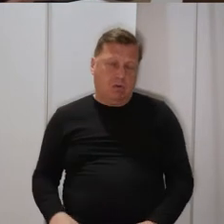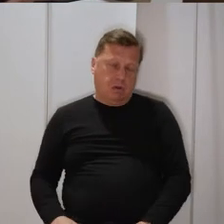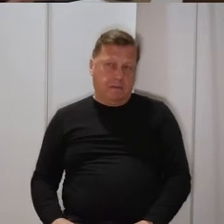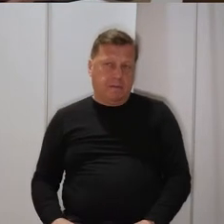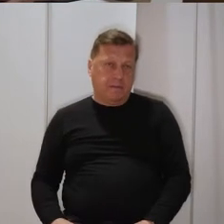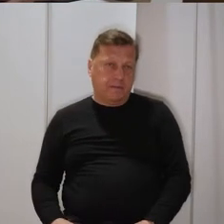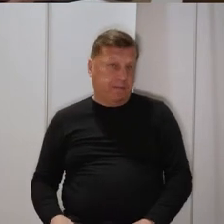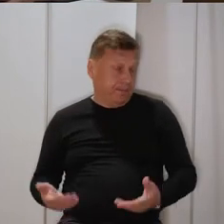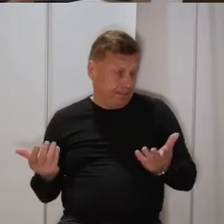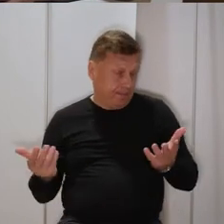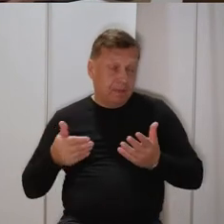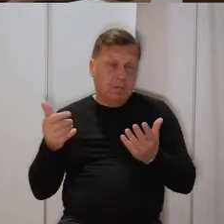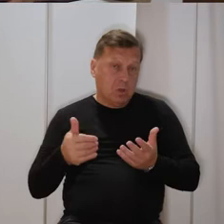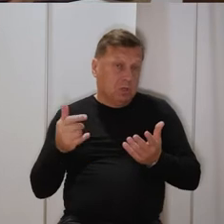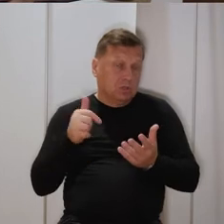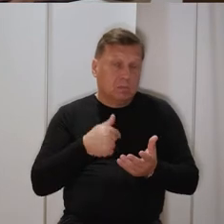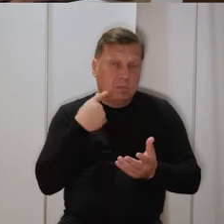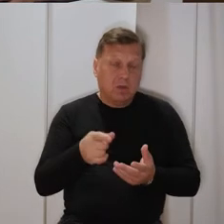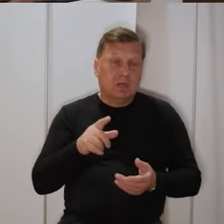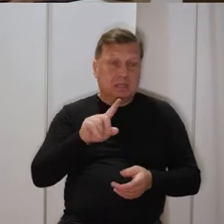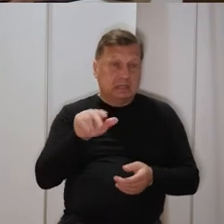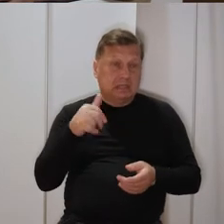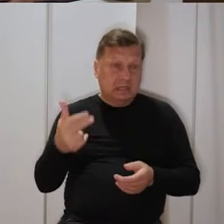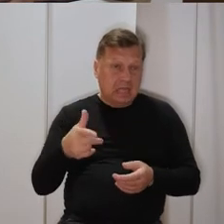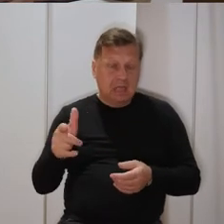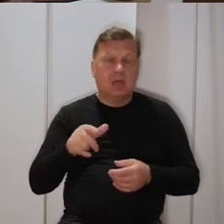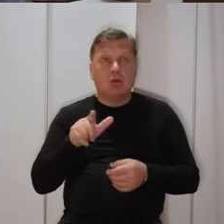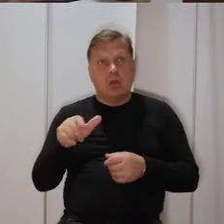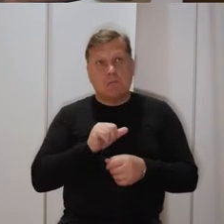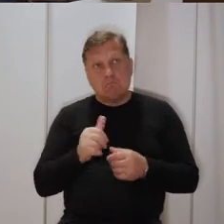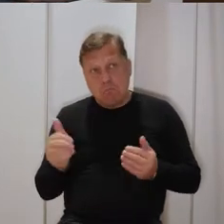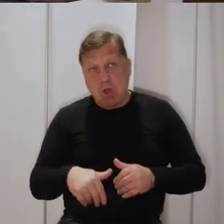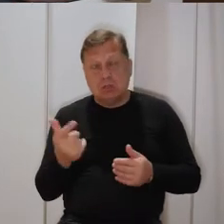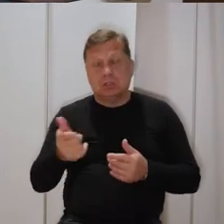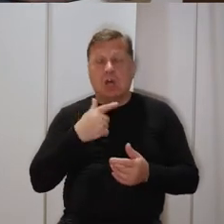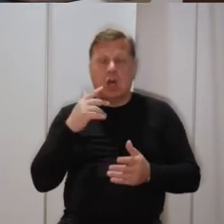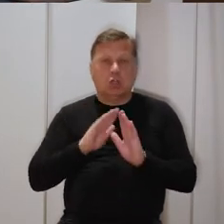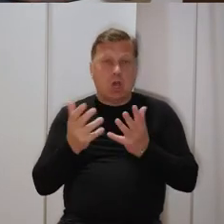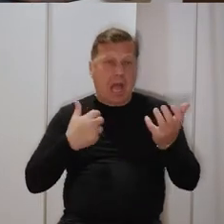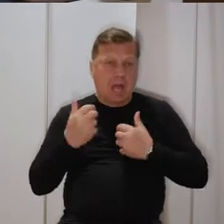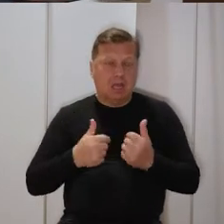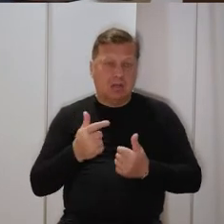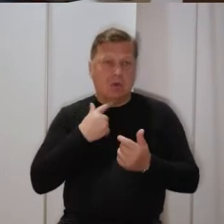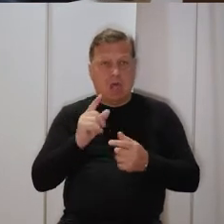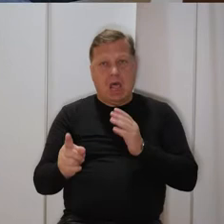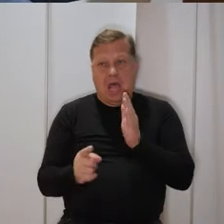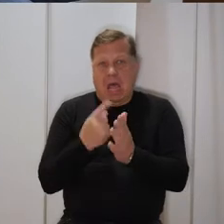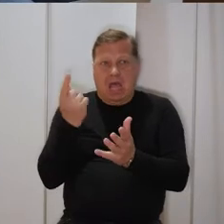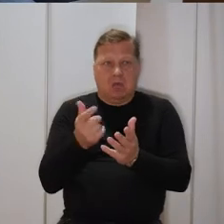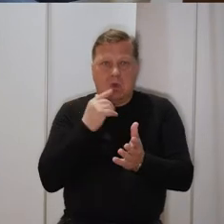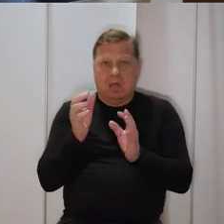I tutaj też trzeba chyba powiedzieć, że zin może być formą książki artystycznej, czyli może być to unikatowa rzecz.